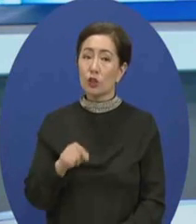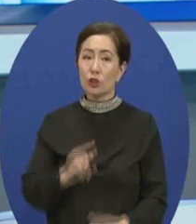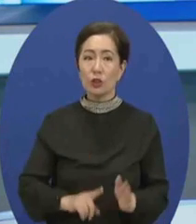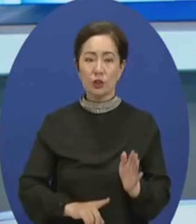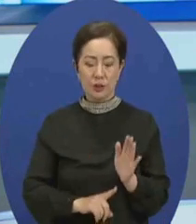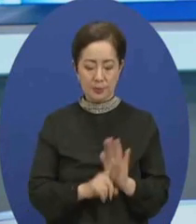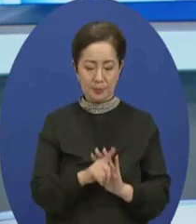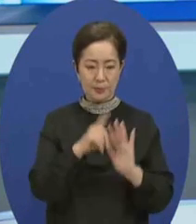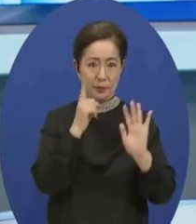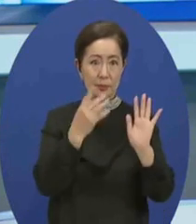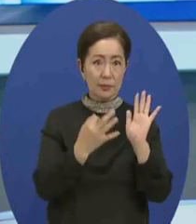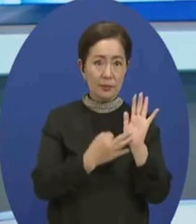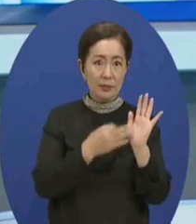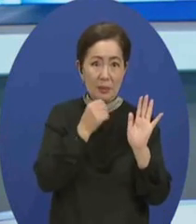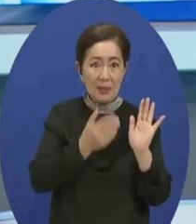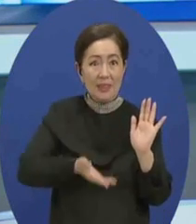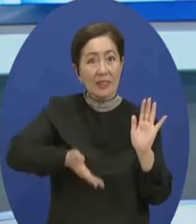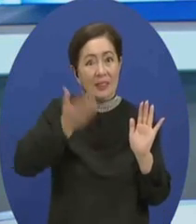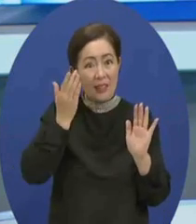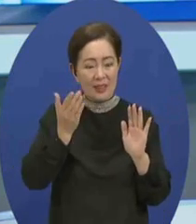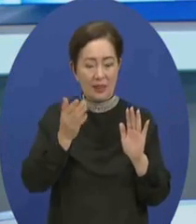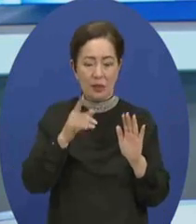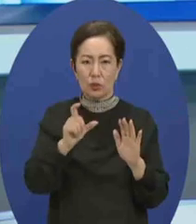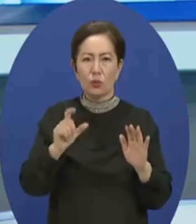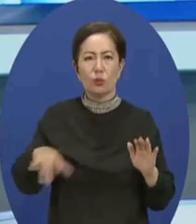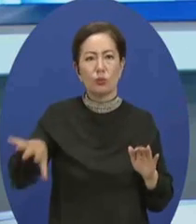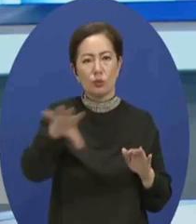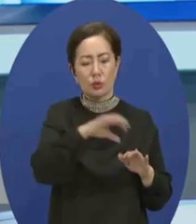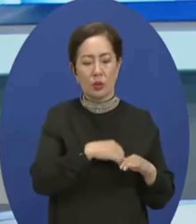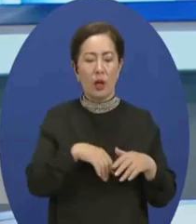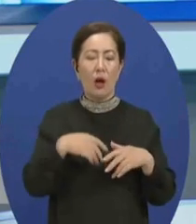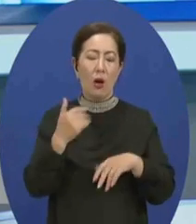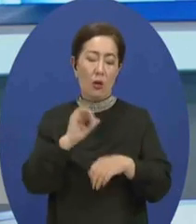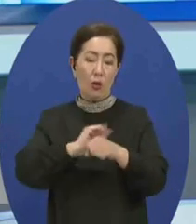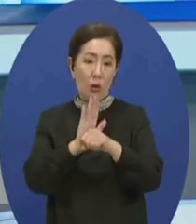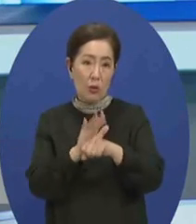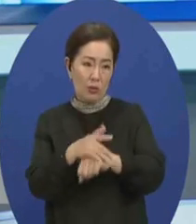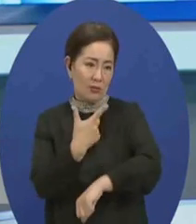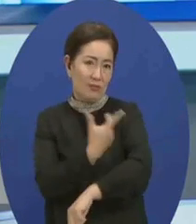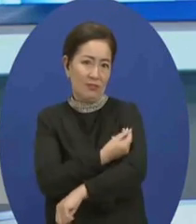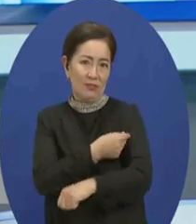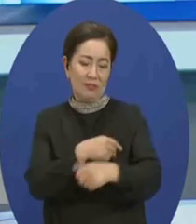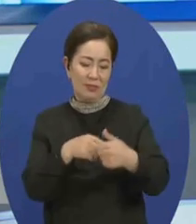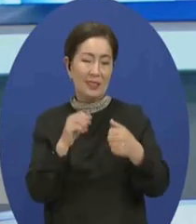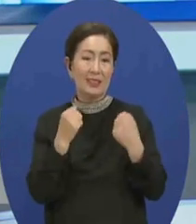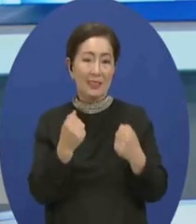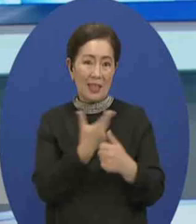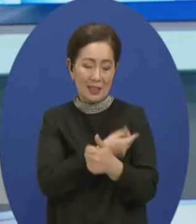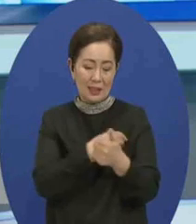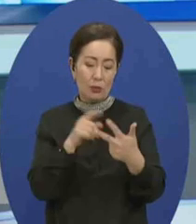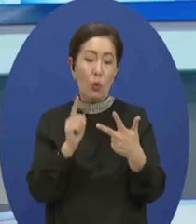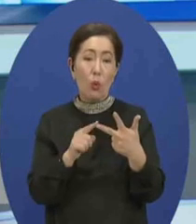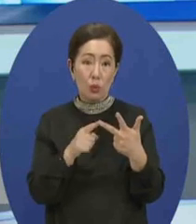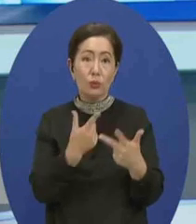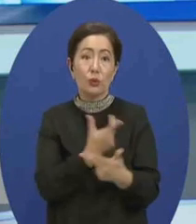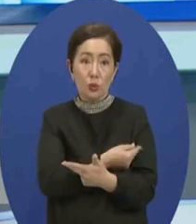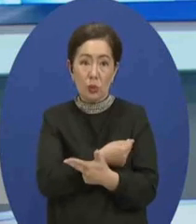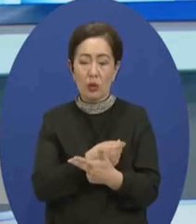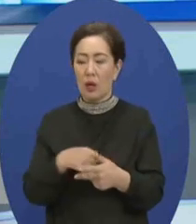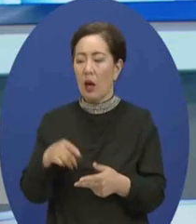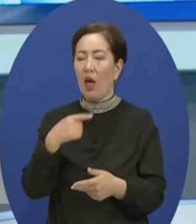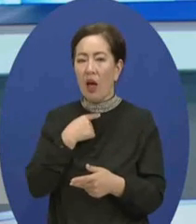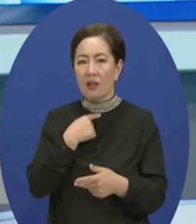Өнөөдөр 18-аас дээш насныханд коронавирусын эсрэг 3 дахь тун хүүхэд хөгжүүлд томоогийн эсрэг дархлаажуултыг хийж эхэллээ. Дархлаажуулт Улаанбаатар хот